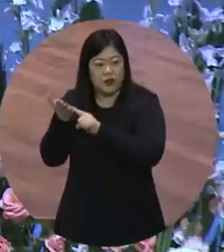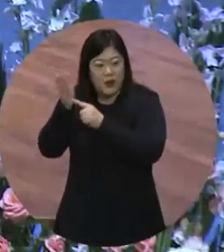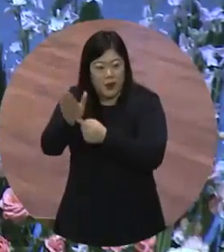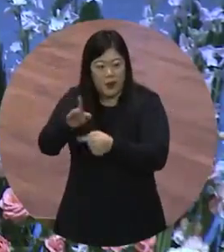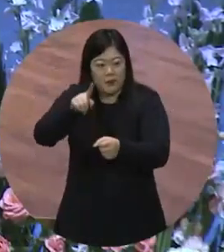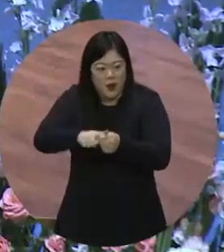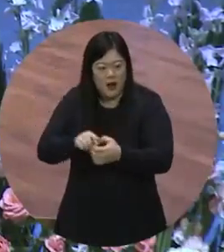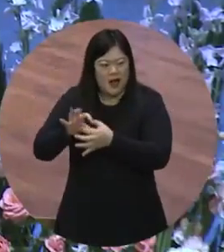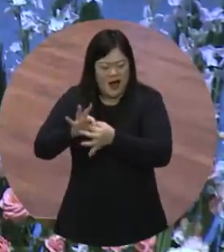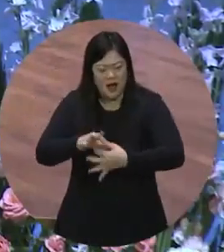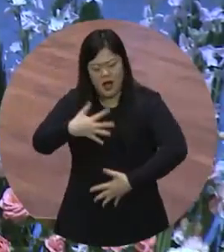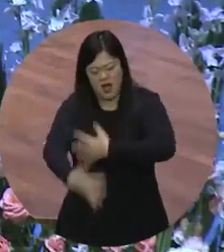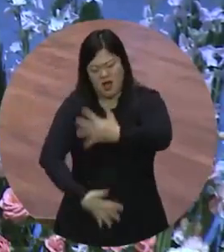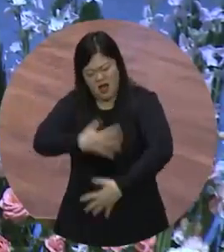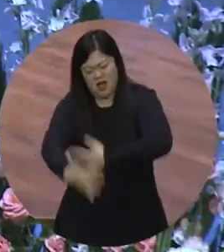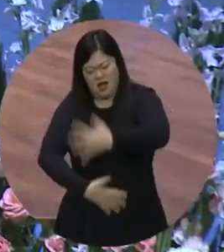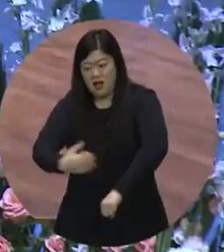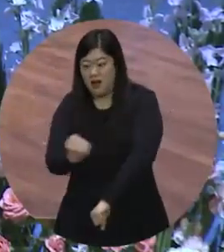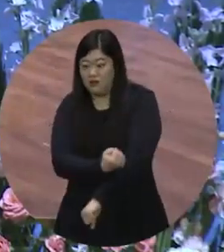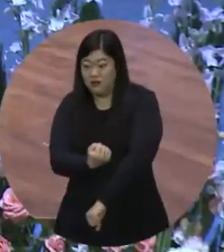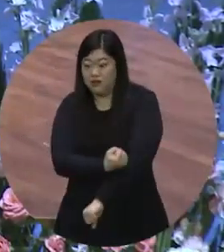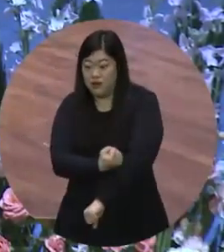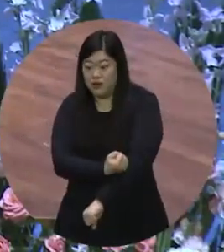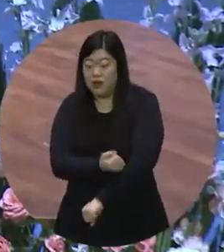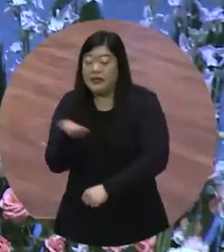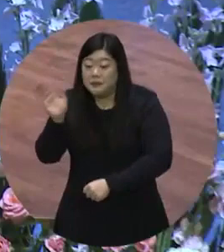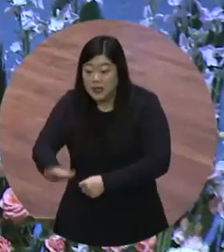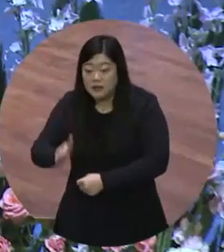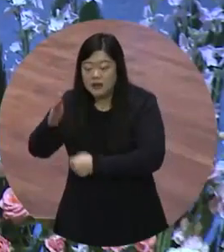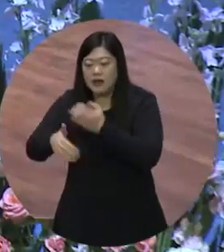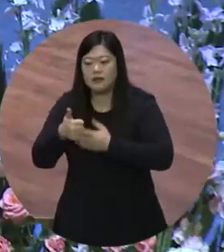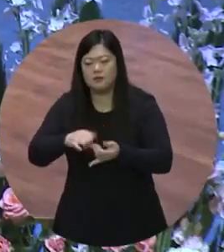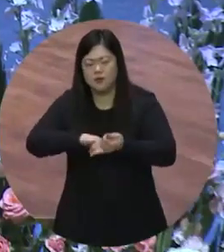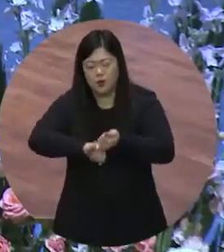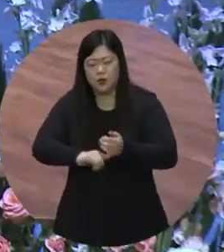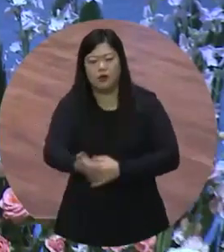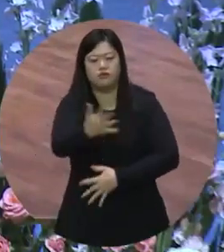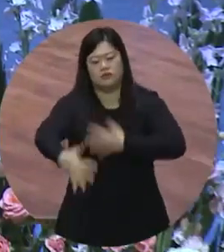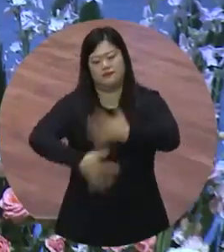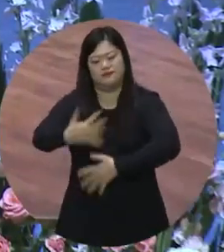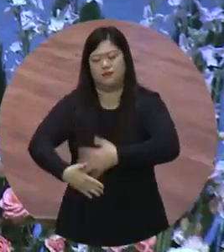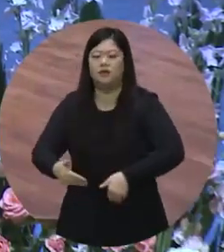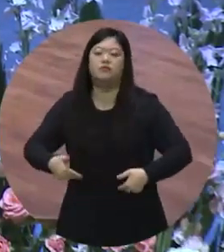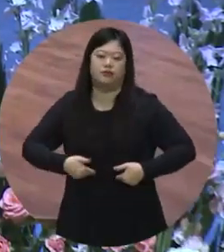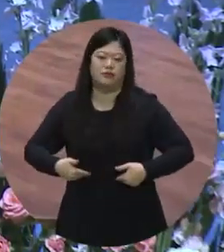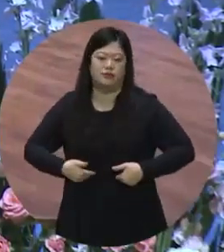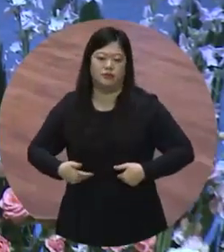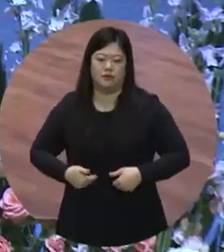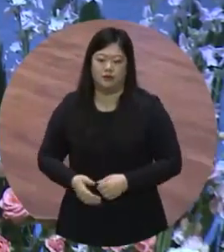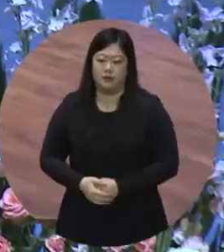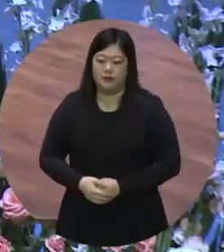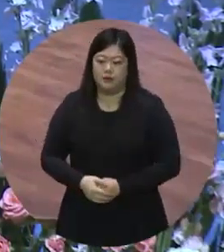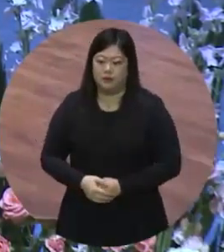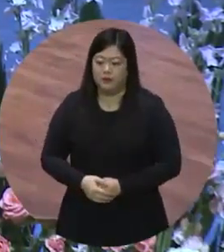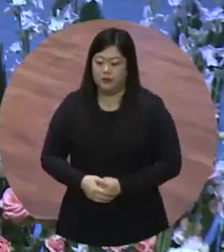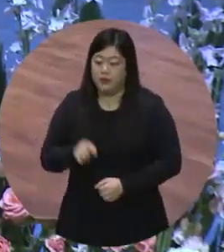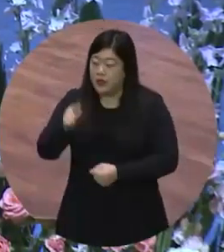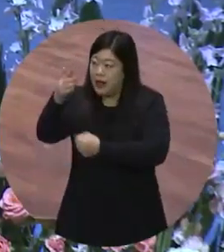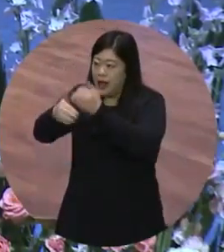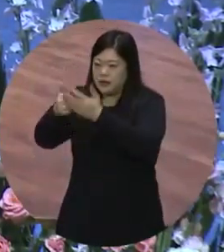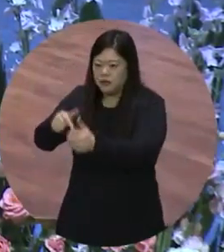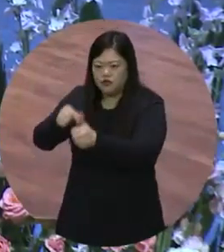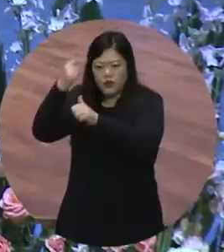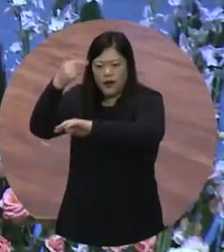미련한 도구로 그렇게 사용하신다 그걸 말이죠. 그 하나님이 구원 계획을 이루겠다는